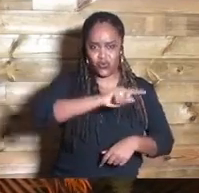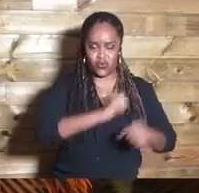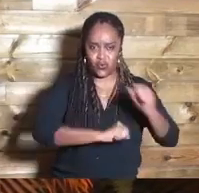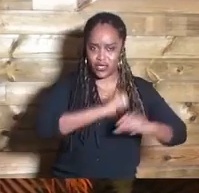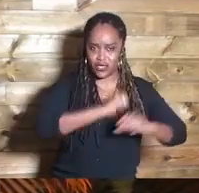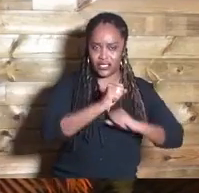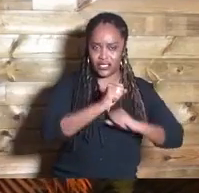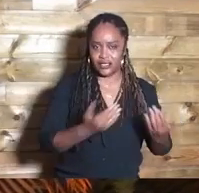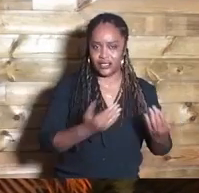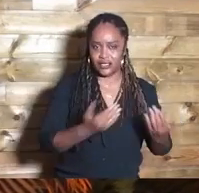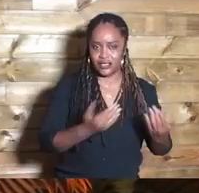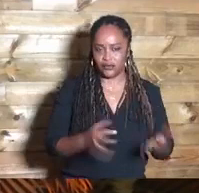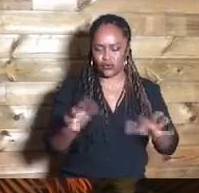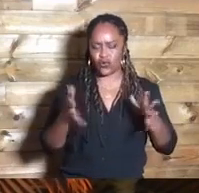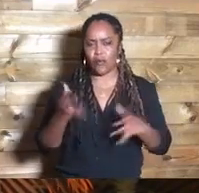qui étudie café.